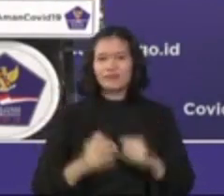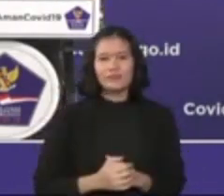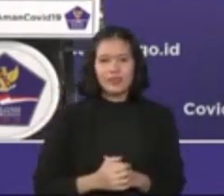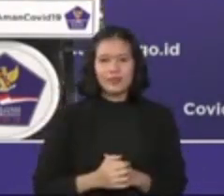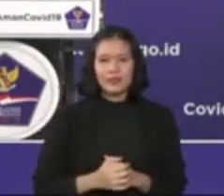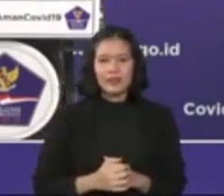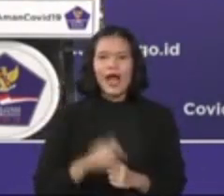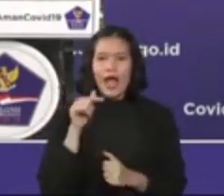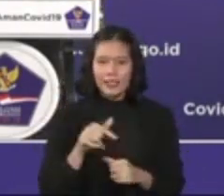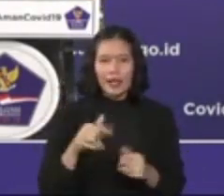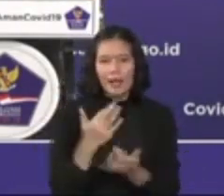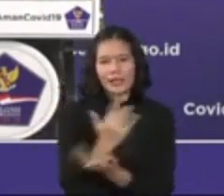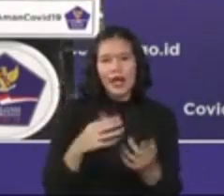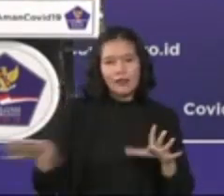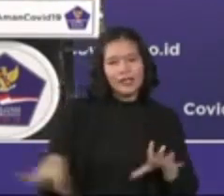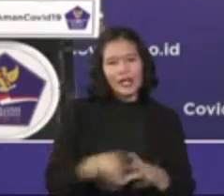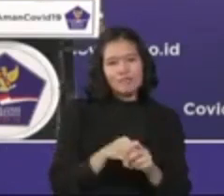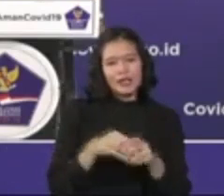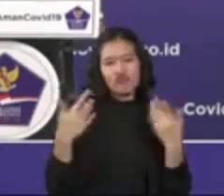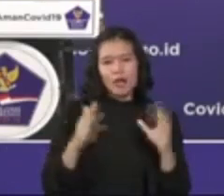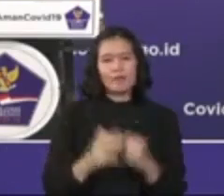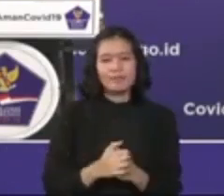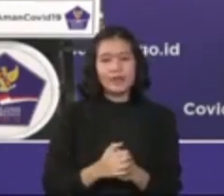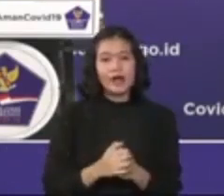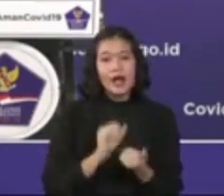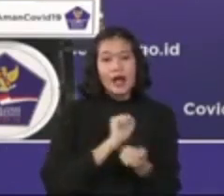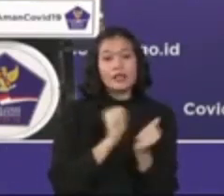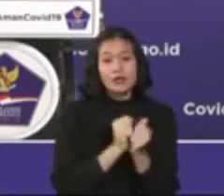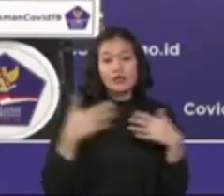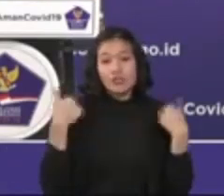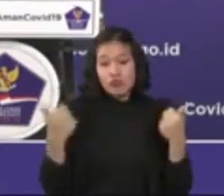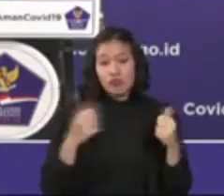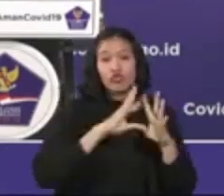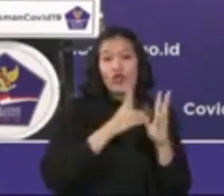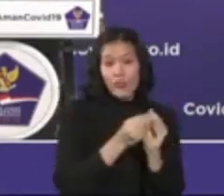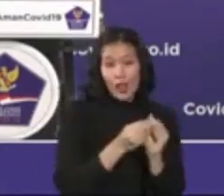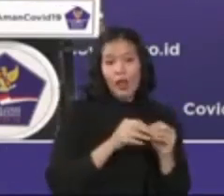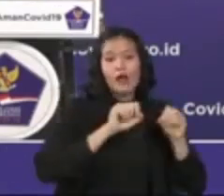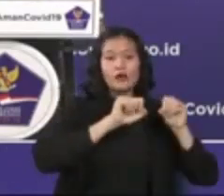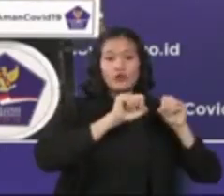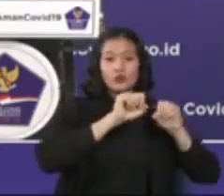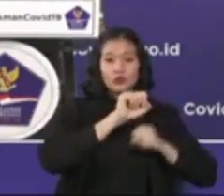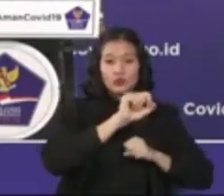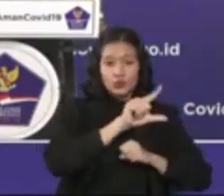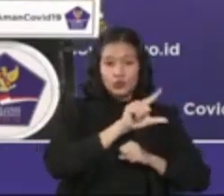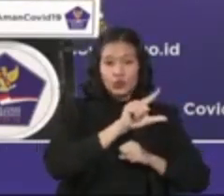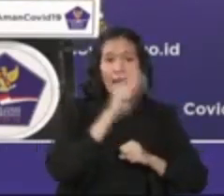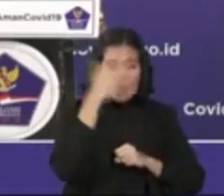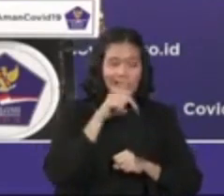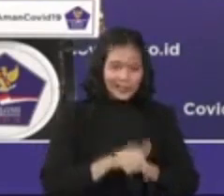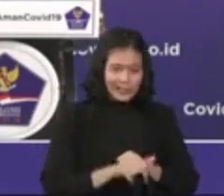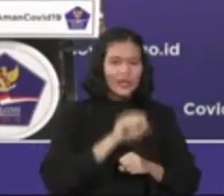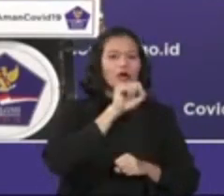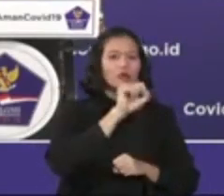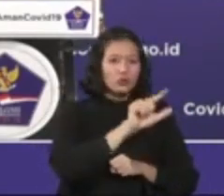tentu inilah peran serta masyarakat keseluruhan. Kasus sembuh secara keseluruhan menjadi 700. Hari ini kita